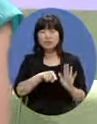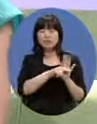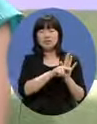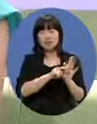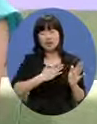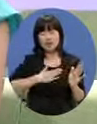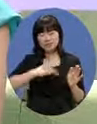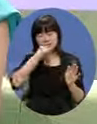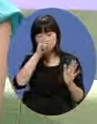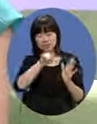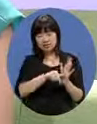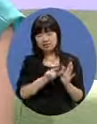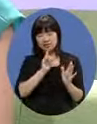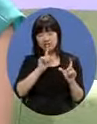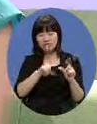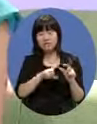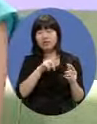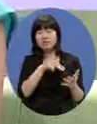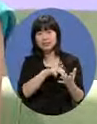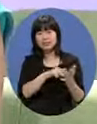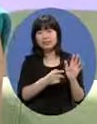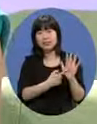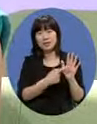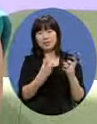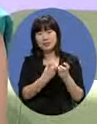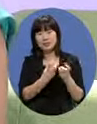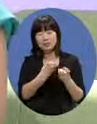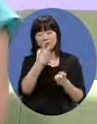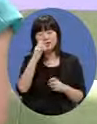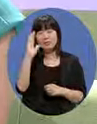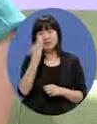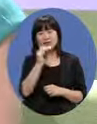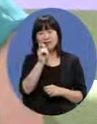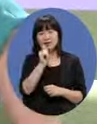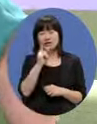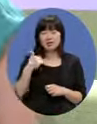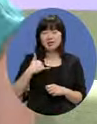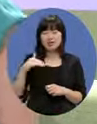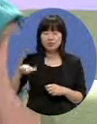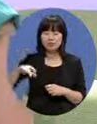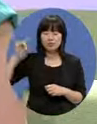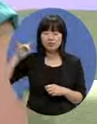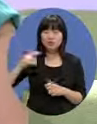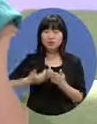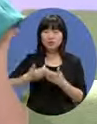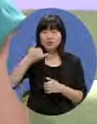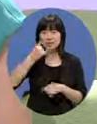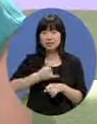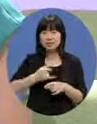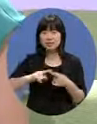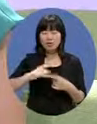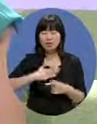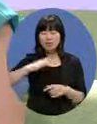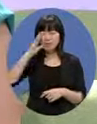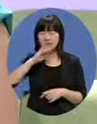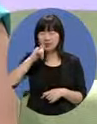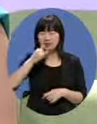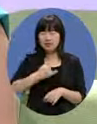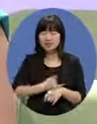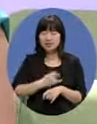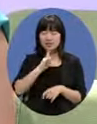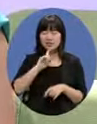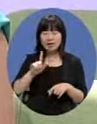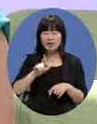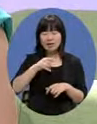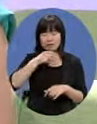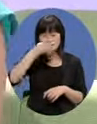있을 경우에는 언어적으로 표현하는 법을 배우게 돼요. 그래서 자기도 처음에는 갈등이 있거나 뭔가 기분이 안 좋을 때는 이제 말대